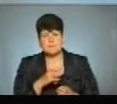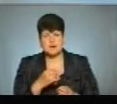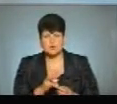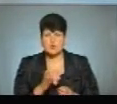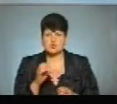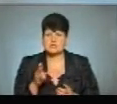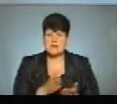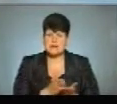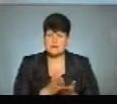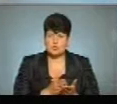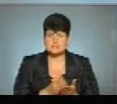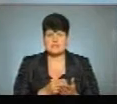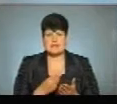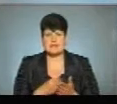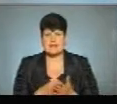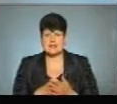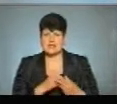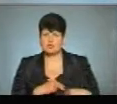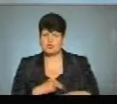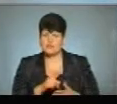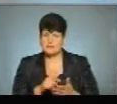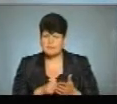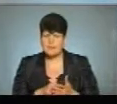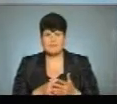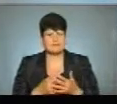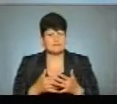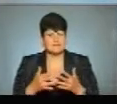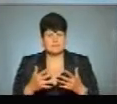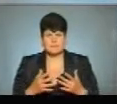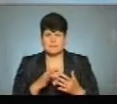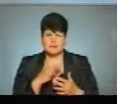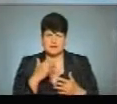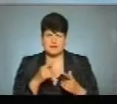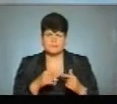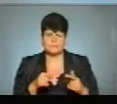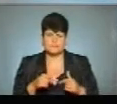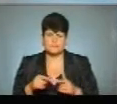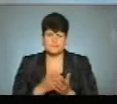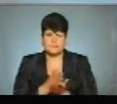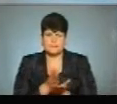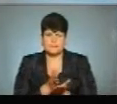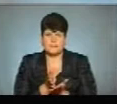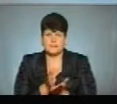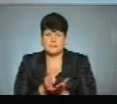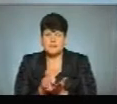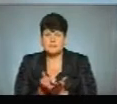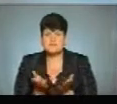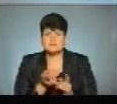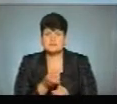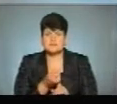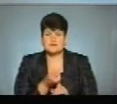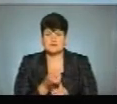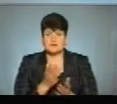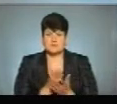соціальні послуги, кадрові питання. Тобто враховується доволі великий спектр всіх напрямків, які стосуються і